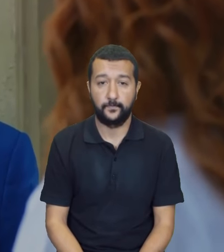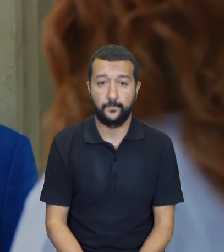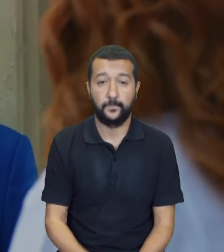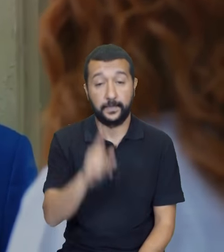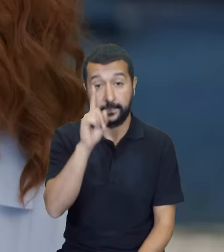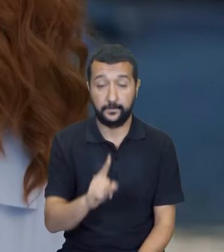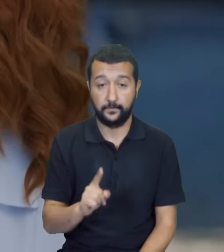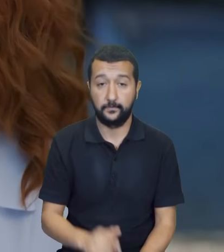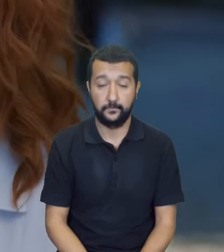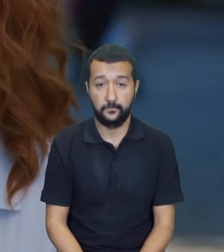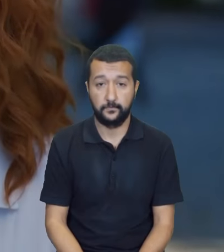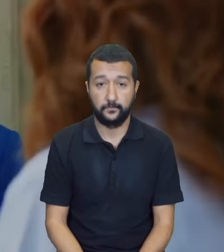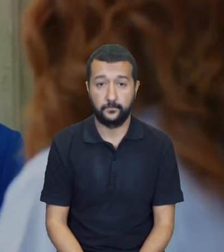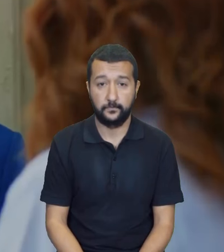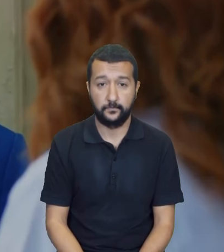İlki...